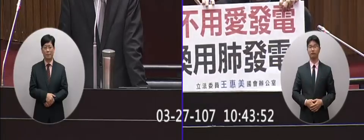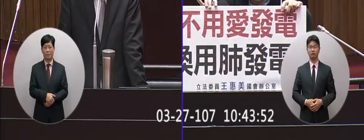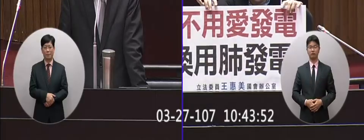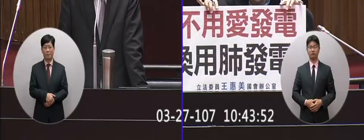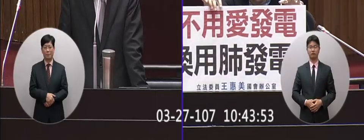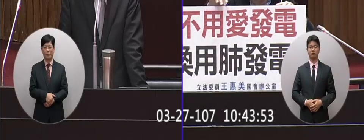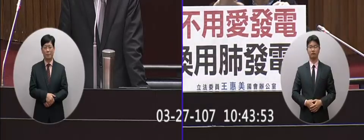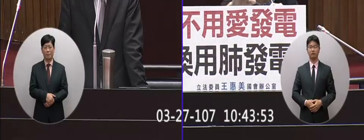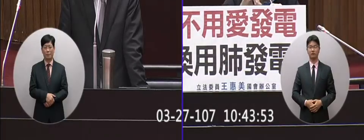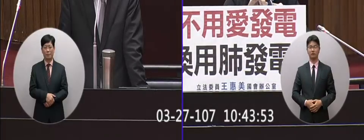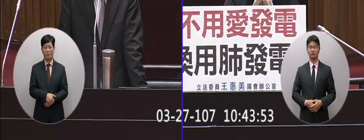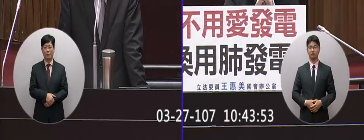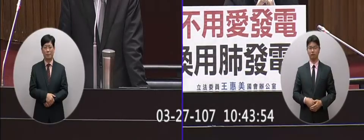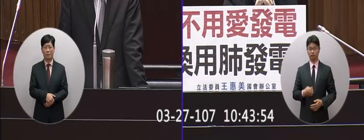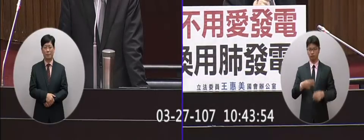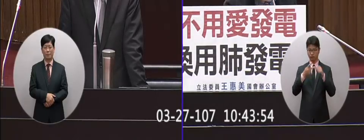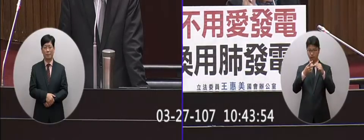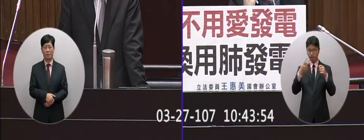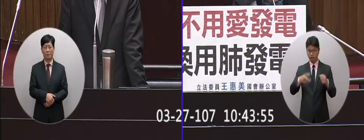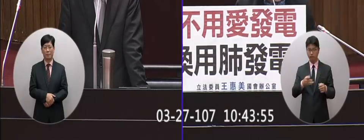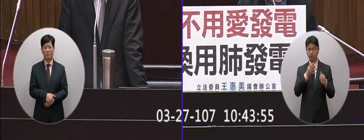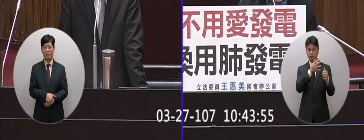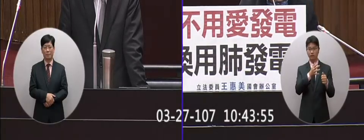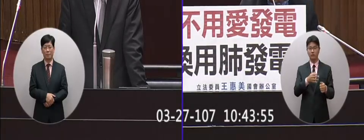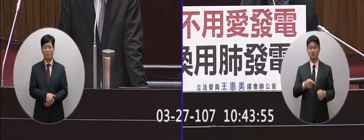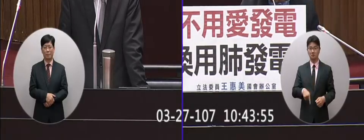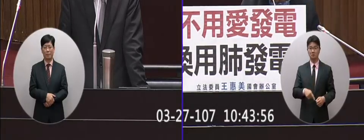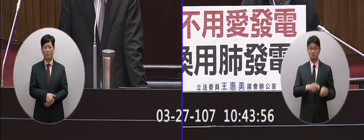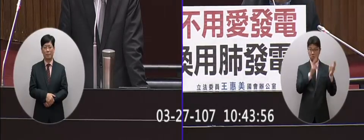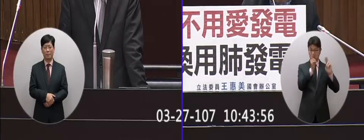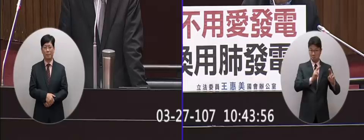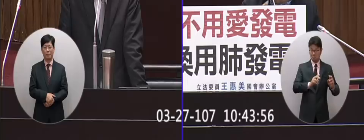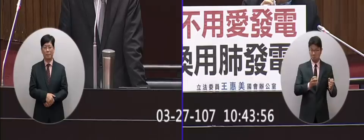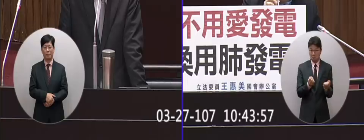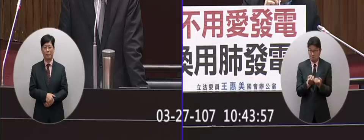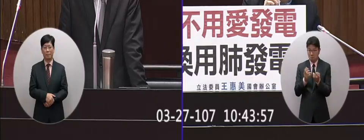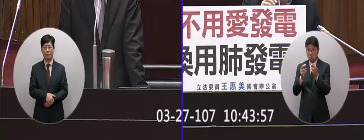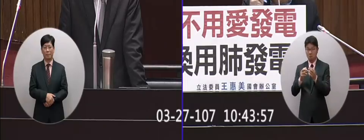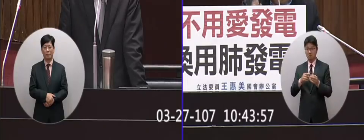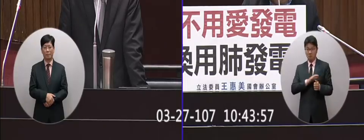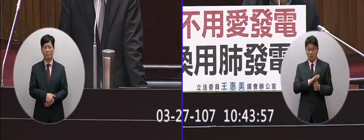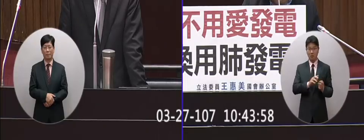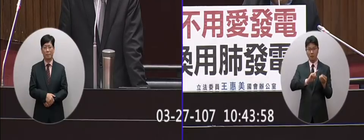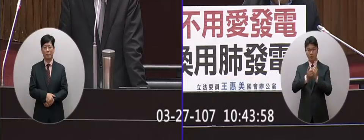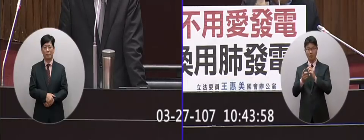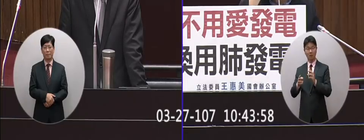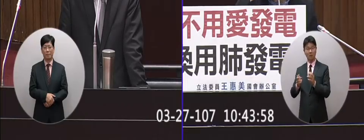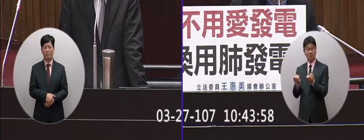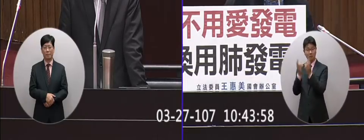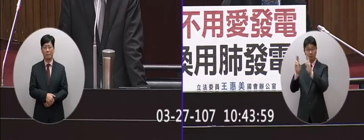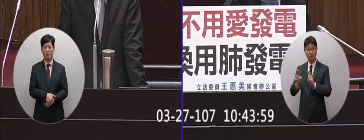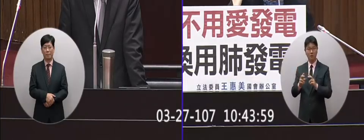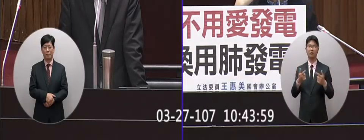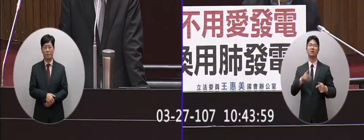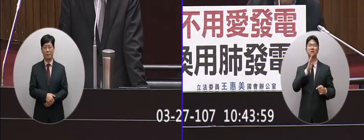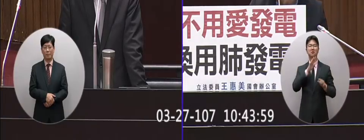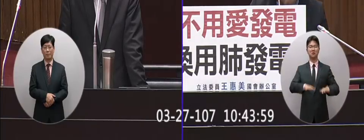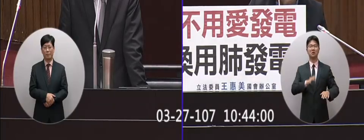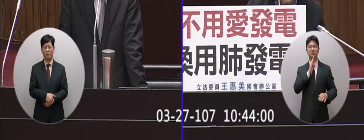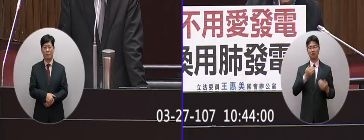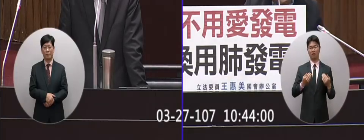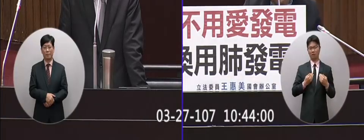第二个问题啊，要跟你来探讨啊，我们不要用爱发电了，换用废发电了。现在的状况